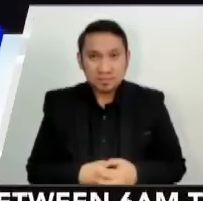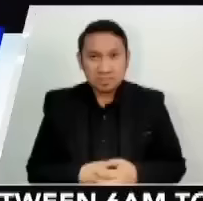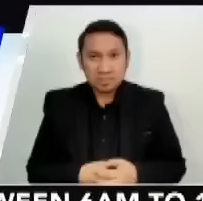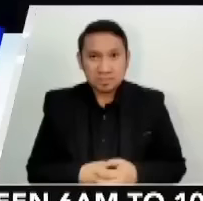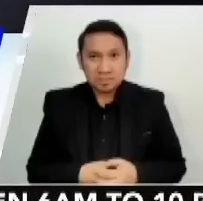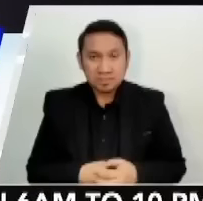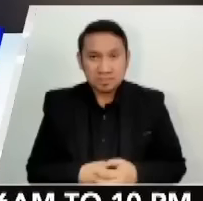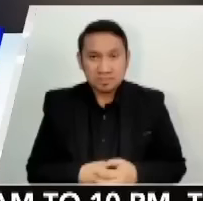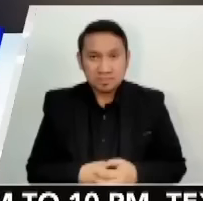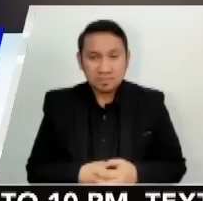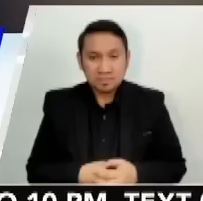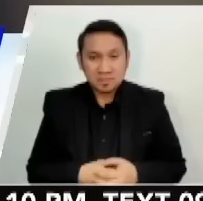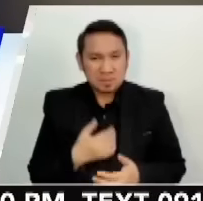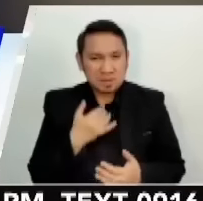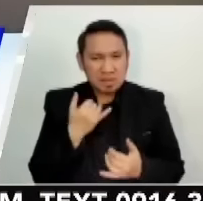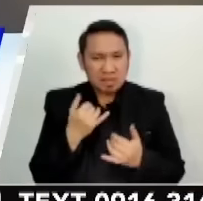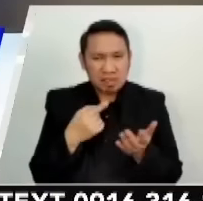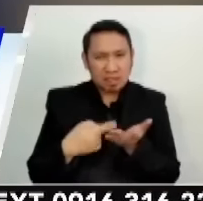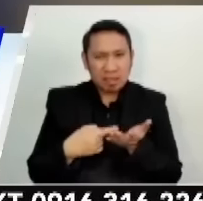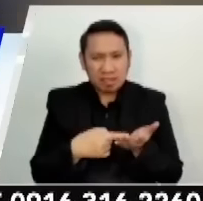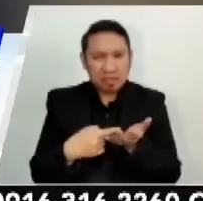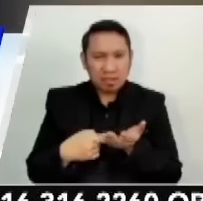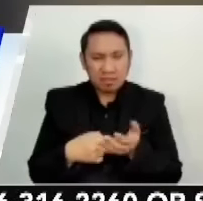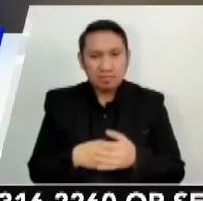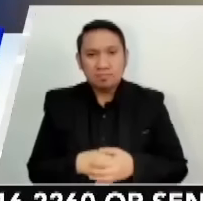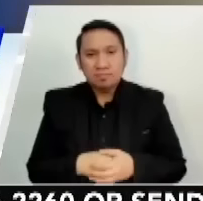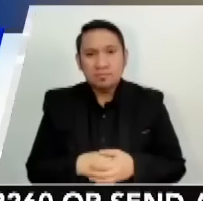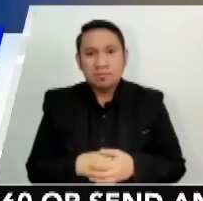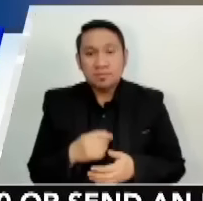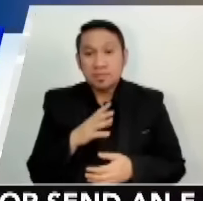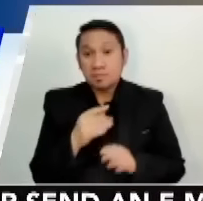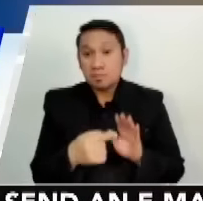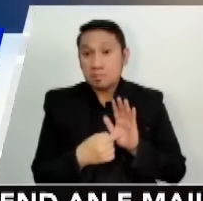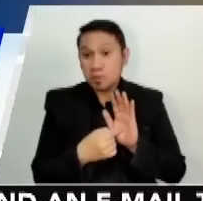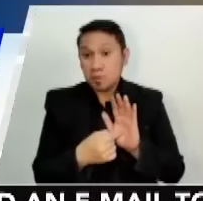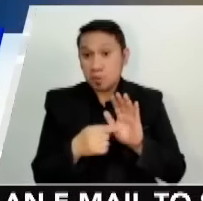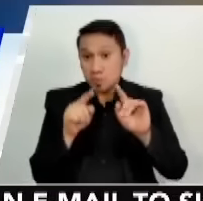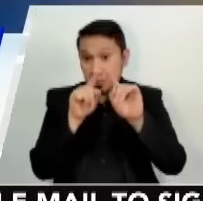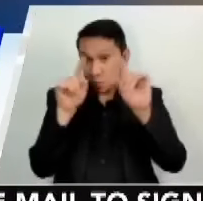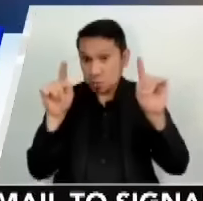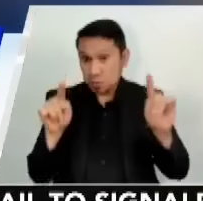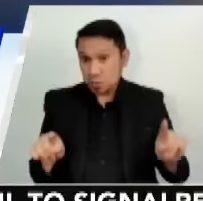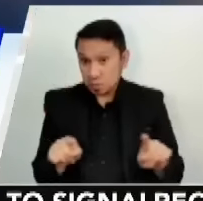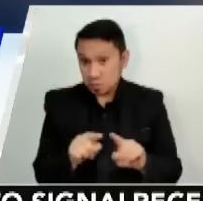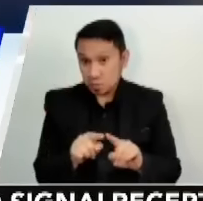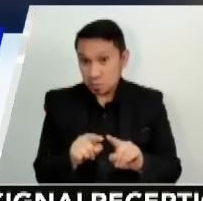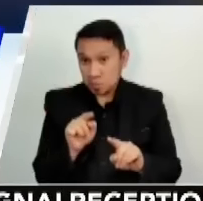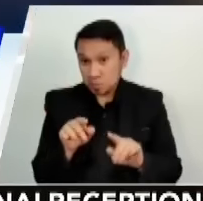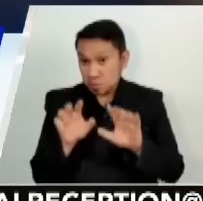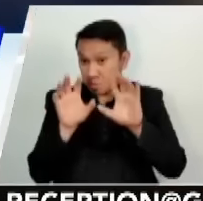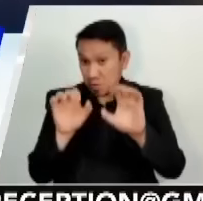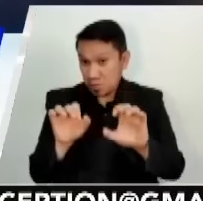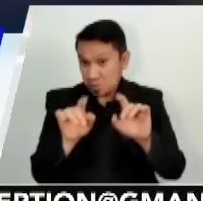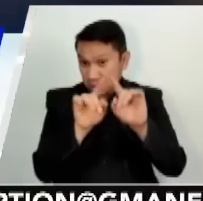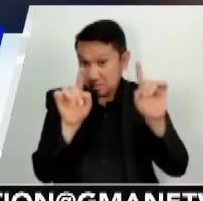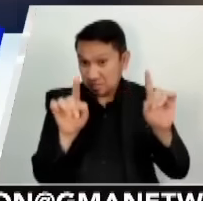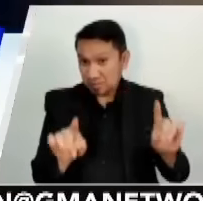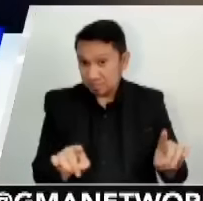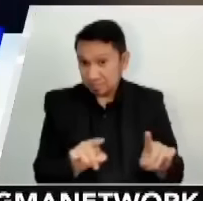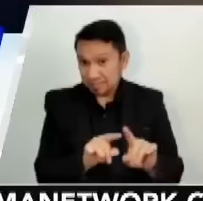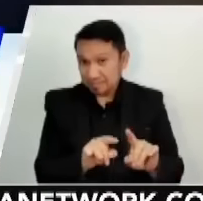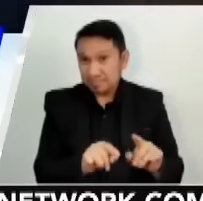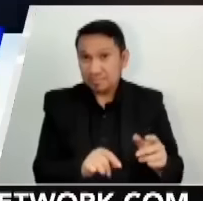nakabidyo. At nang ipakita ng mga pulis ang kopya ng arrest warrant. Gusto mo mag-persan tayo?